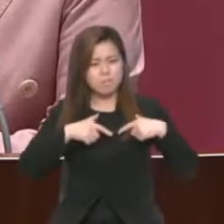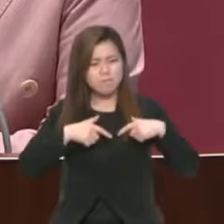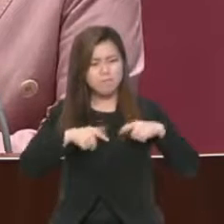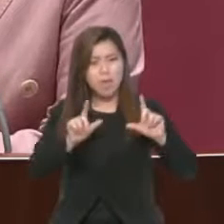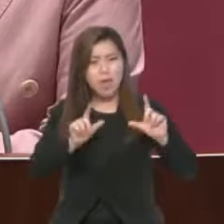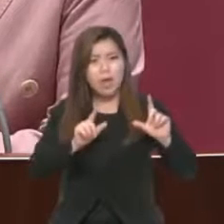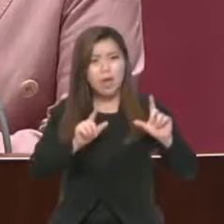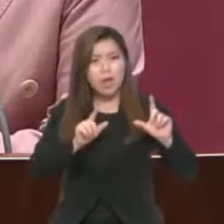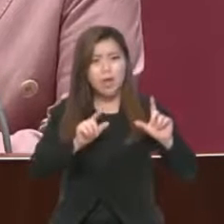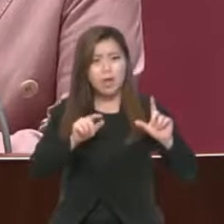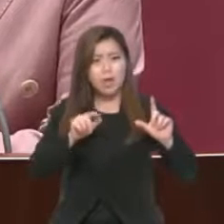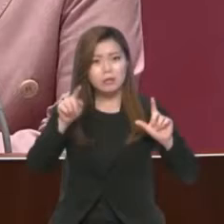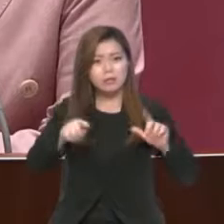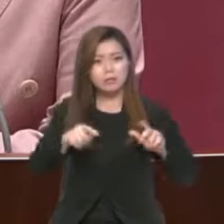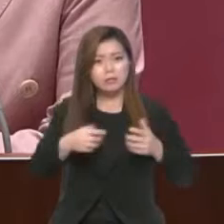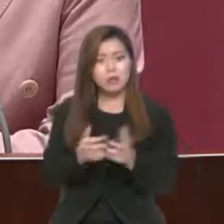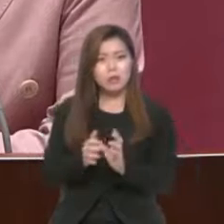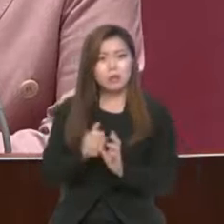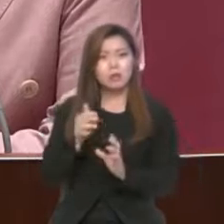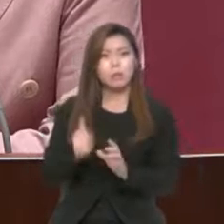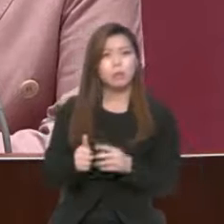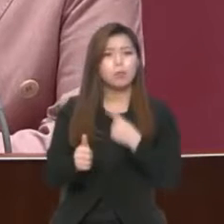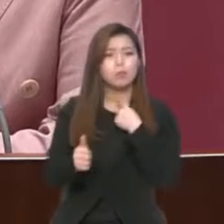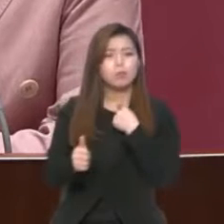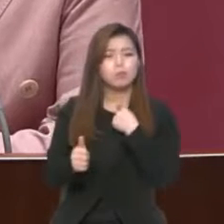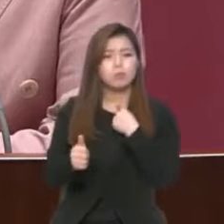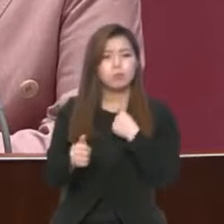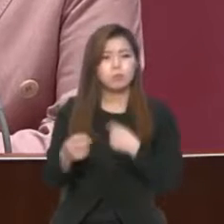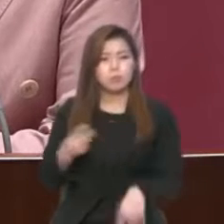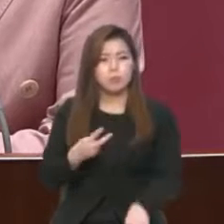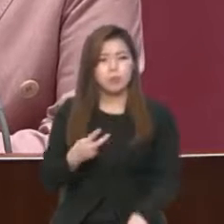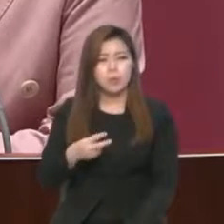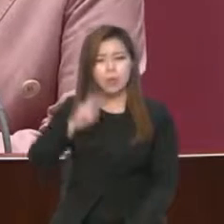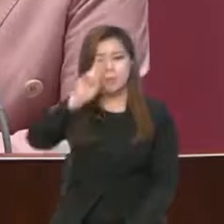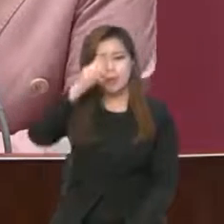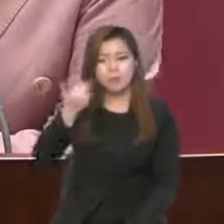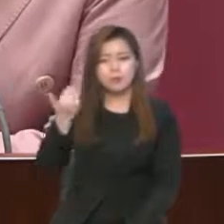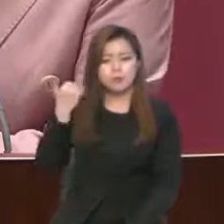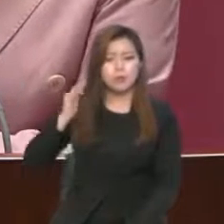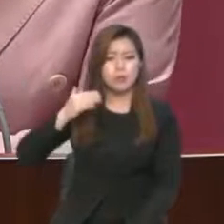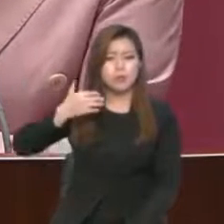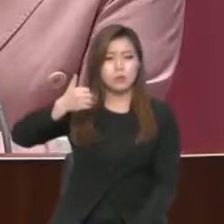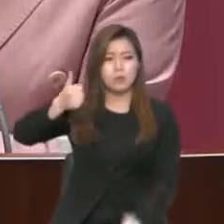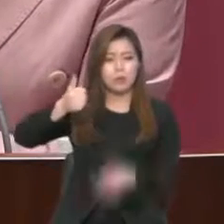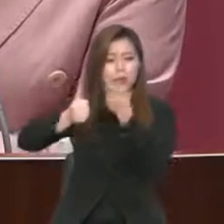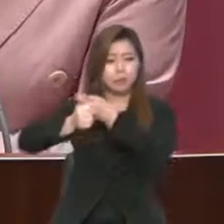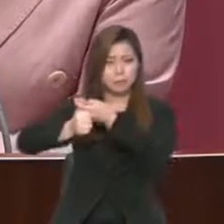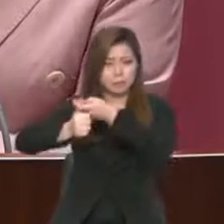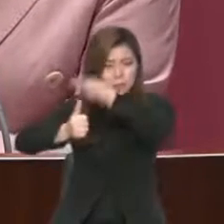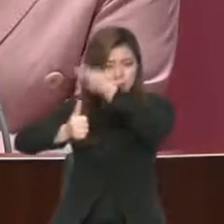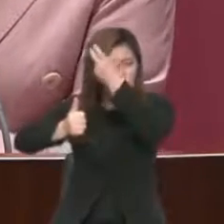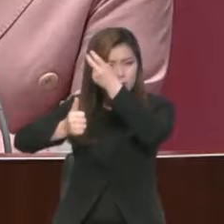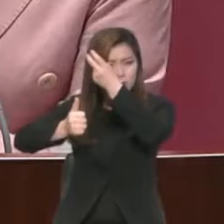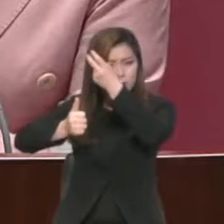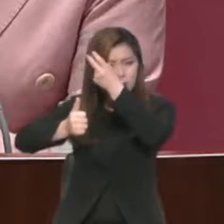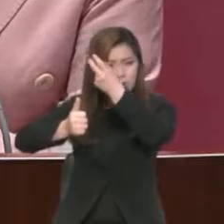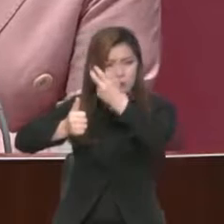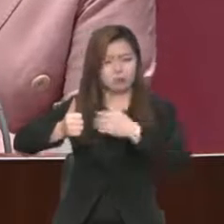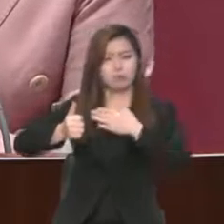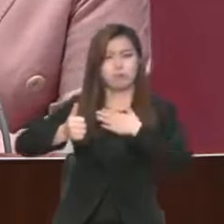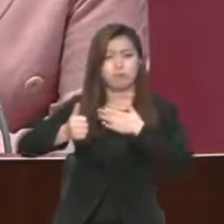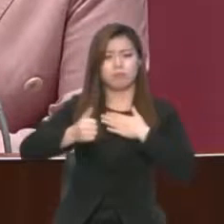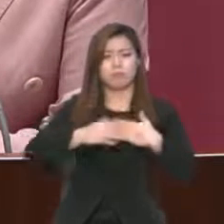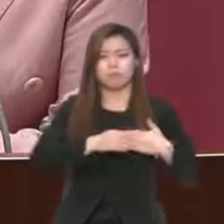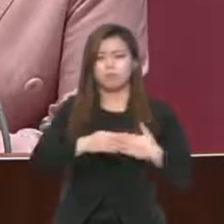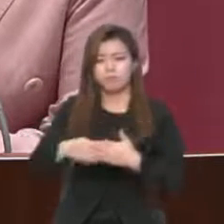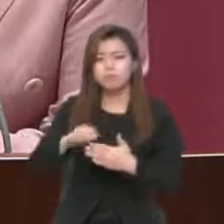있는 그런 당대표, 그 다음에 당시 박근혜 전 대통령을 탄핵으로 이끌어낸 그런